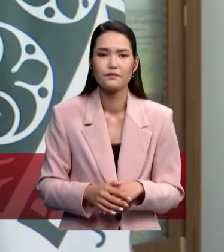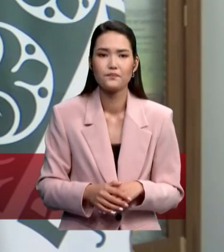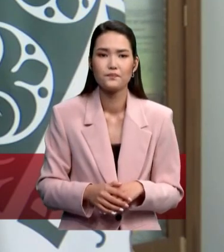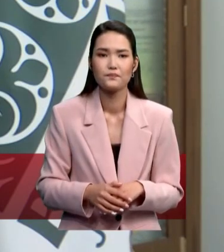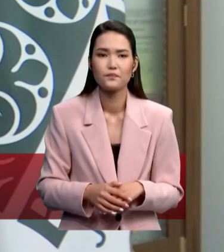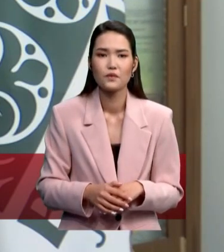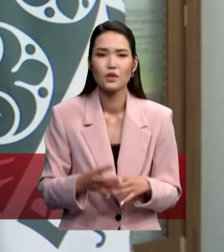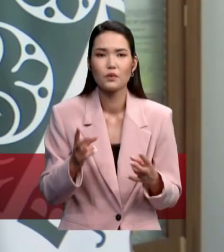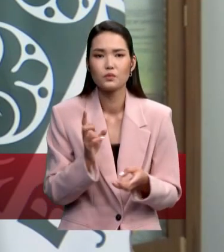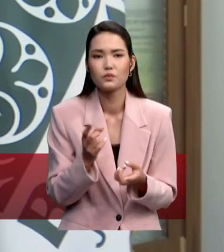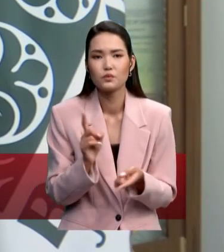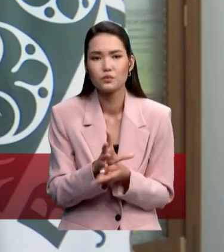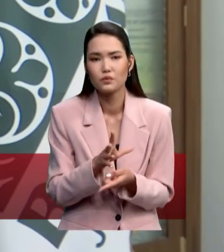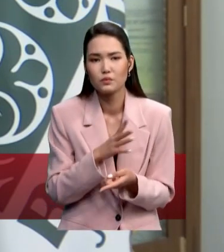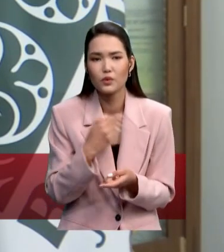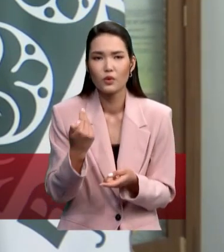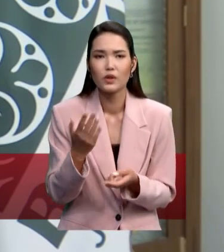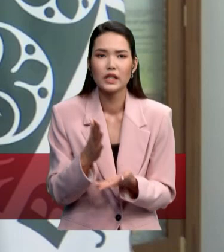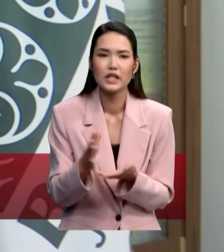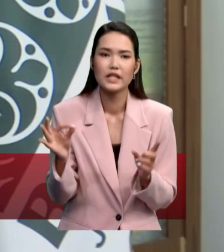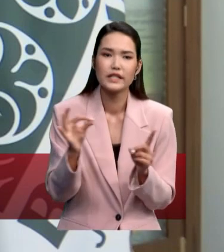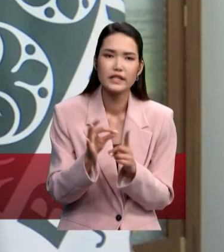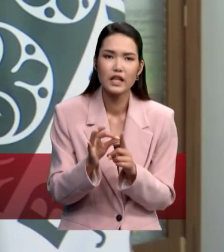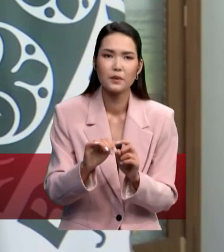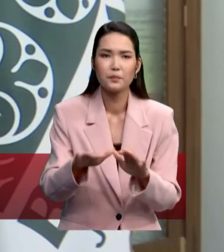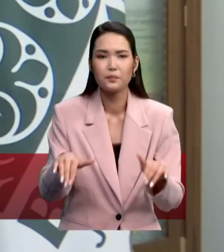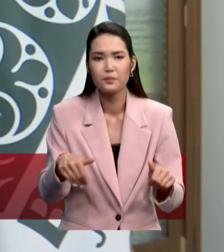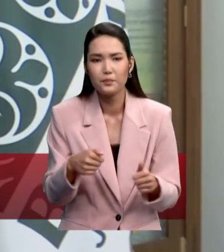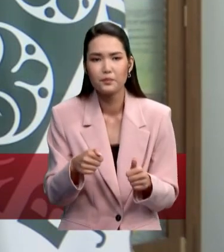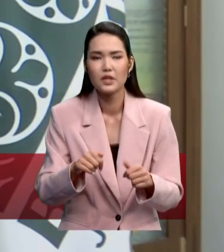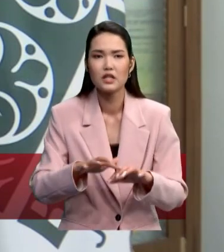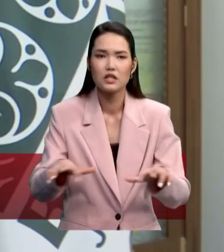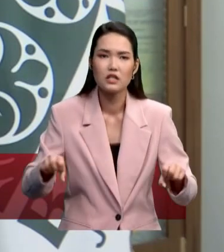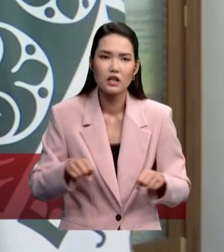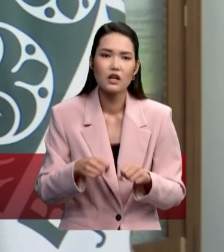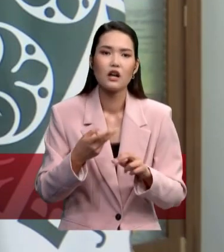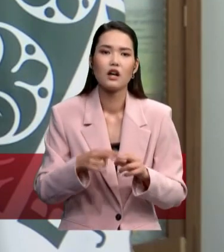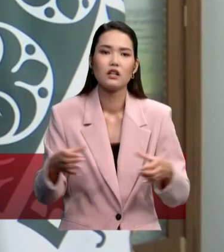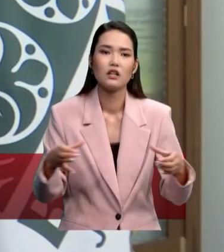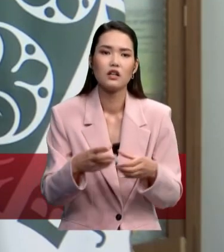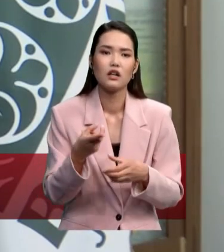Может быть, у некоторых есть цель перехватить, хотят забрать нашу партию.